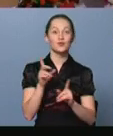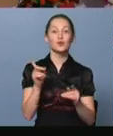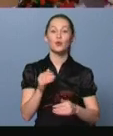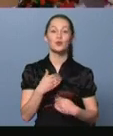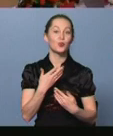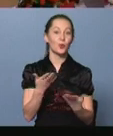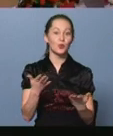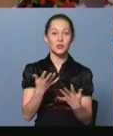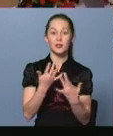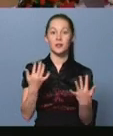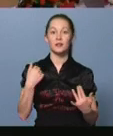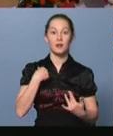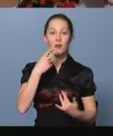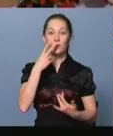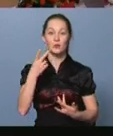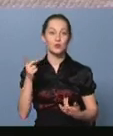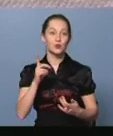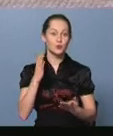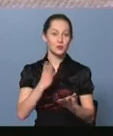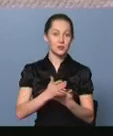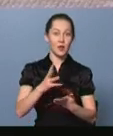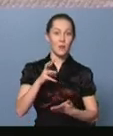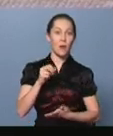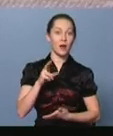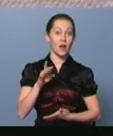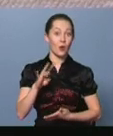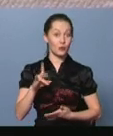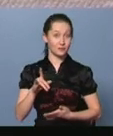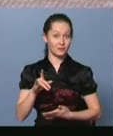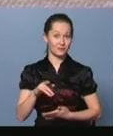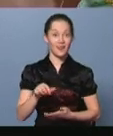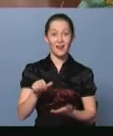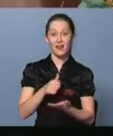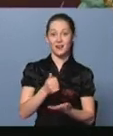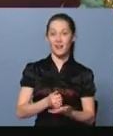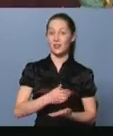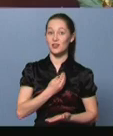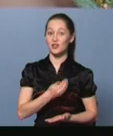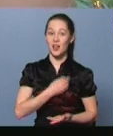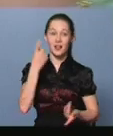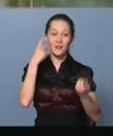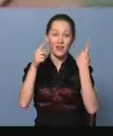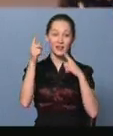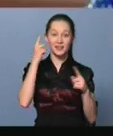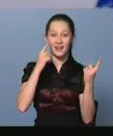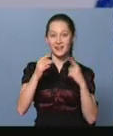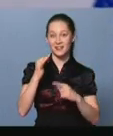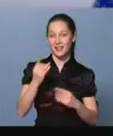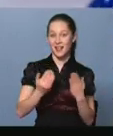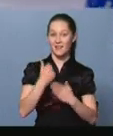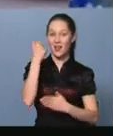Некоторые работы я даже видела, делали из обыкновенных макарон. Главное желание, полчаса работы, чуточку фантазии и новогоднее чудо